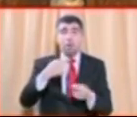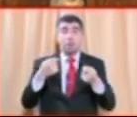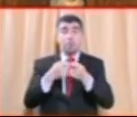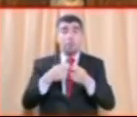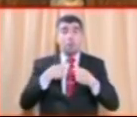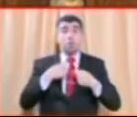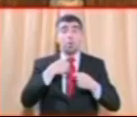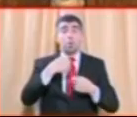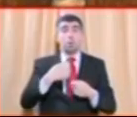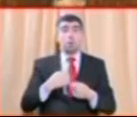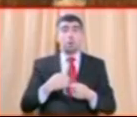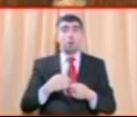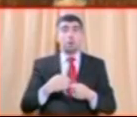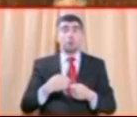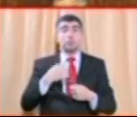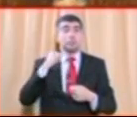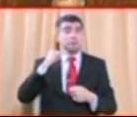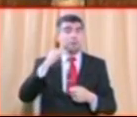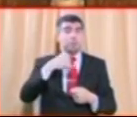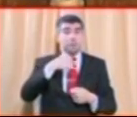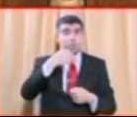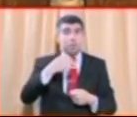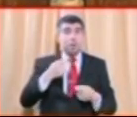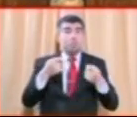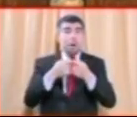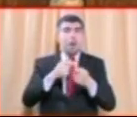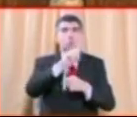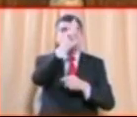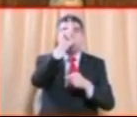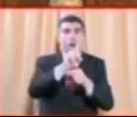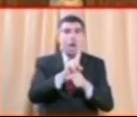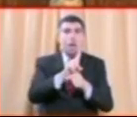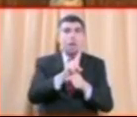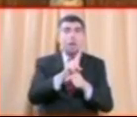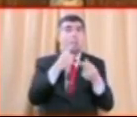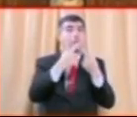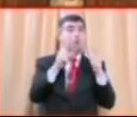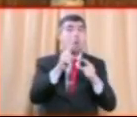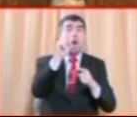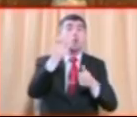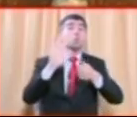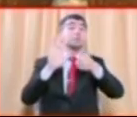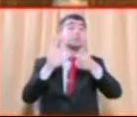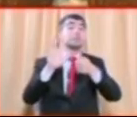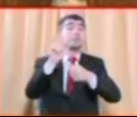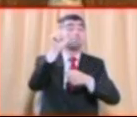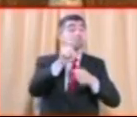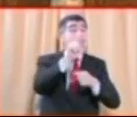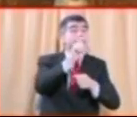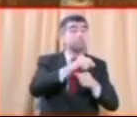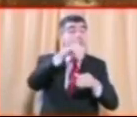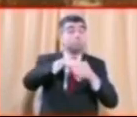السيد الرئيس، نحن السيد الرئيس مع طرح السؤال من 61 عضو إلا ذاك العضو لأن